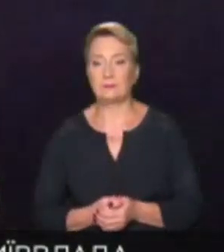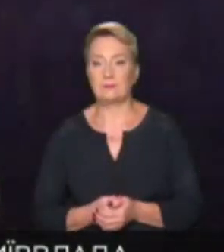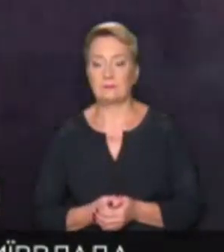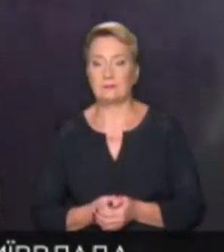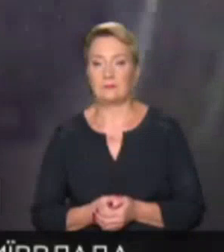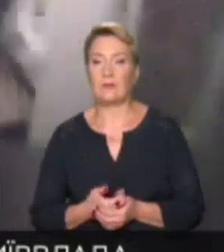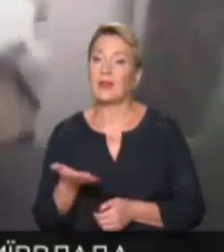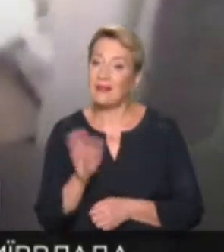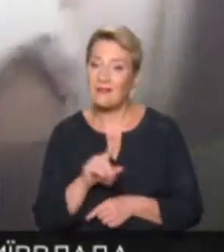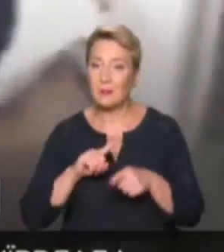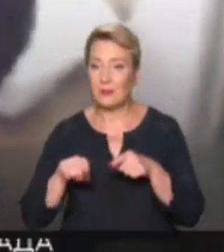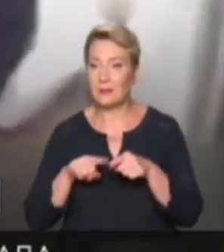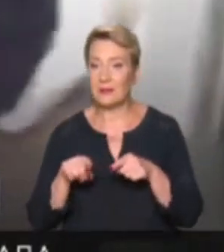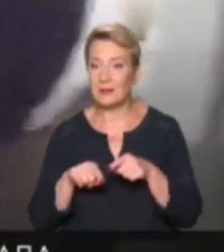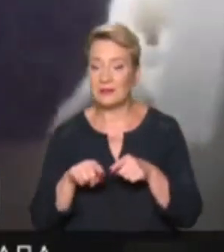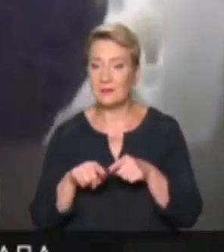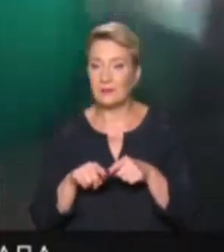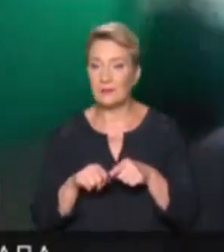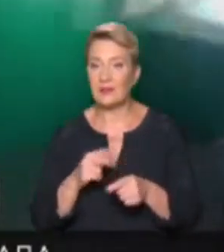Добре. Давайте. Ви вдвоєм?